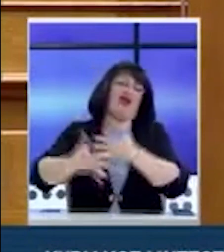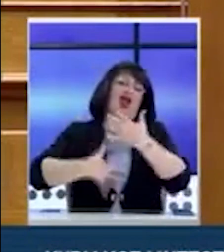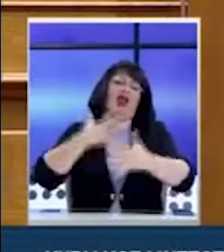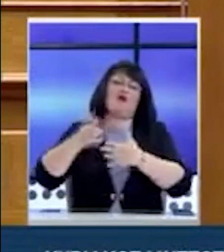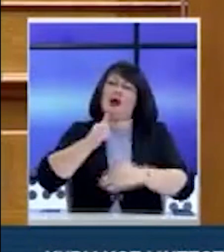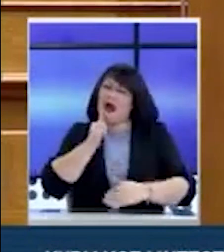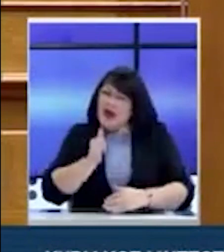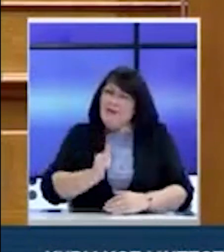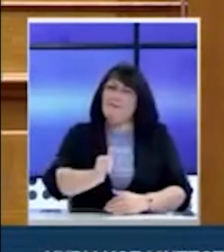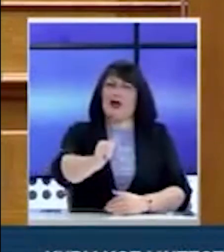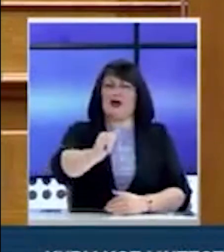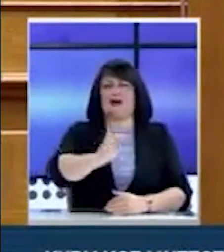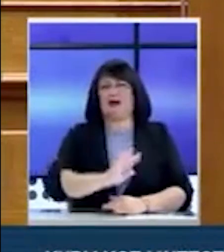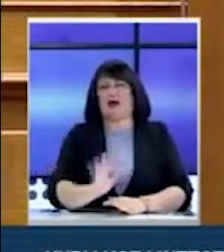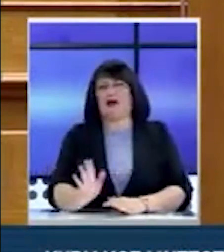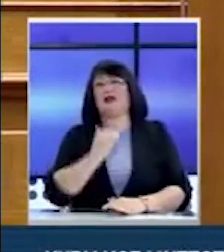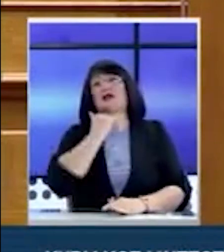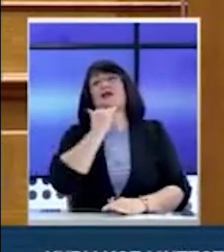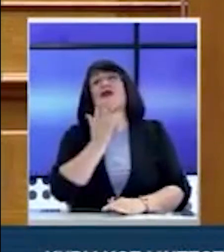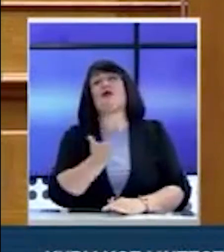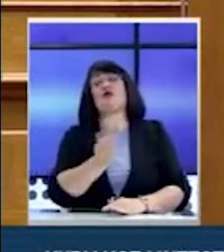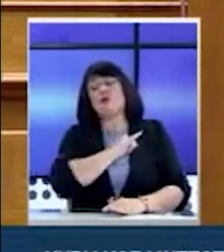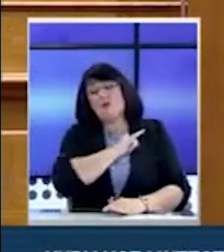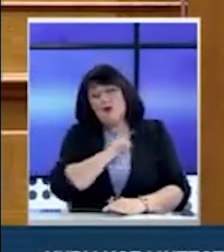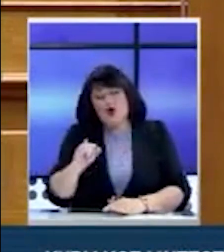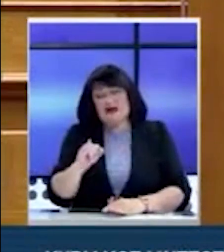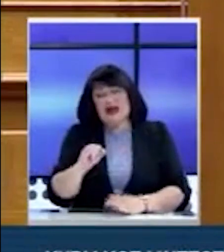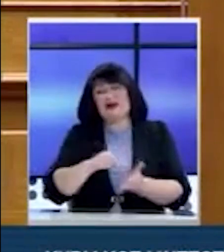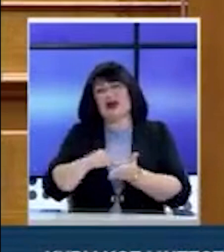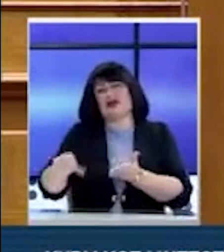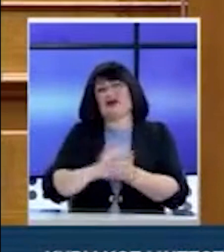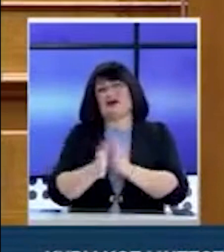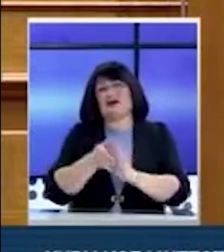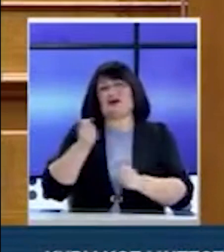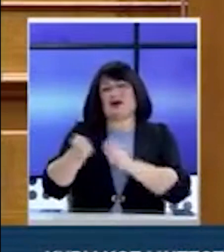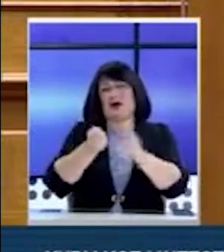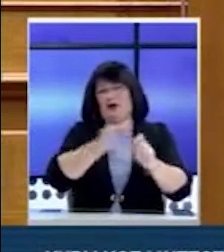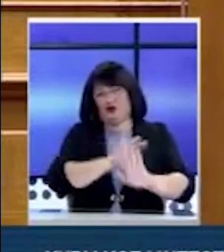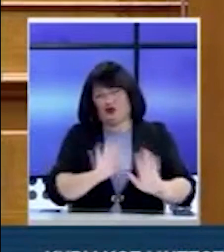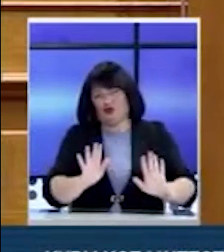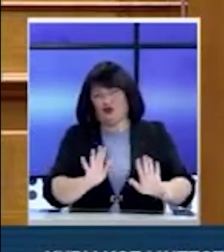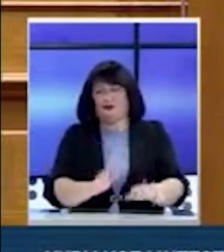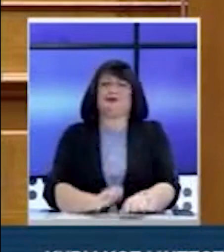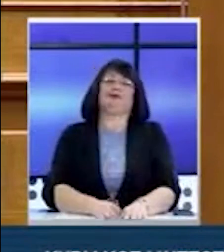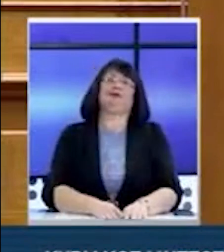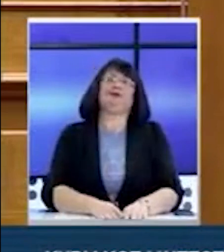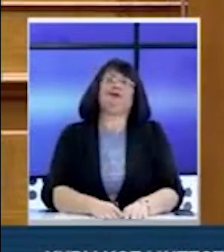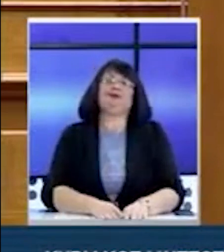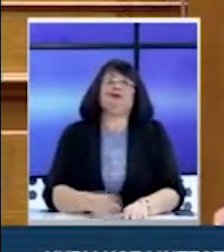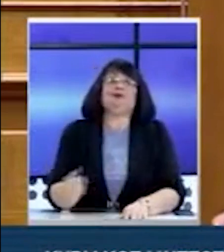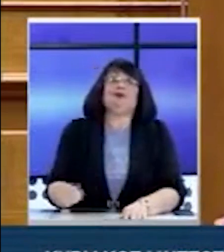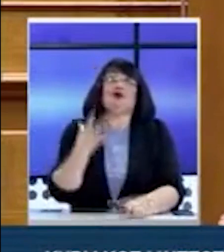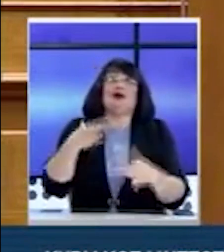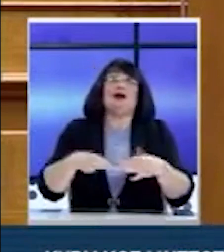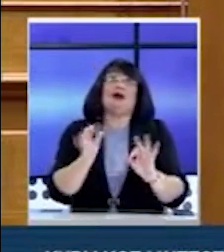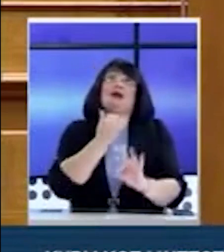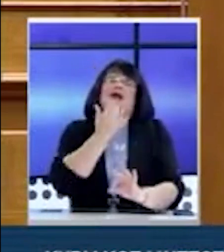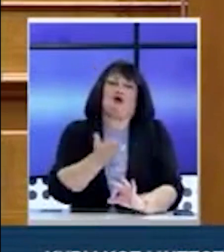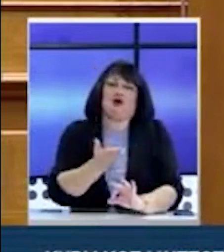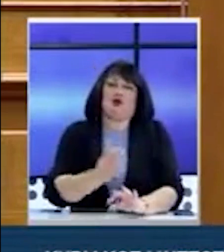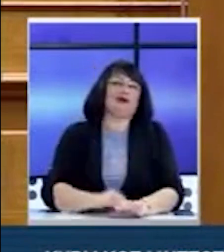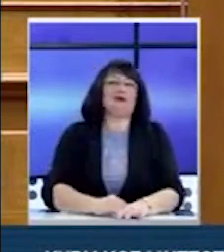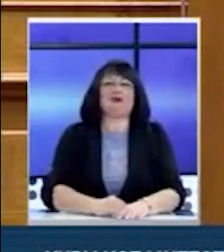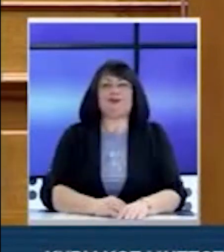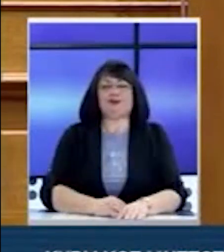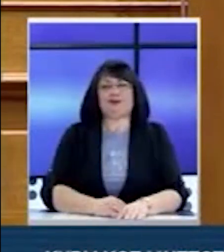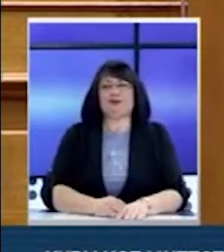για μια ζωή και δεν θα μπορούν ποτέ να κάνουν μια καινούρια αρχή. Γι'